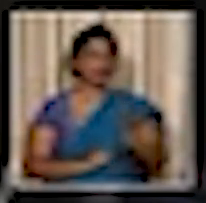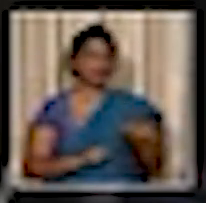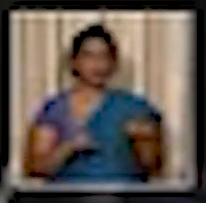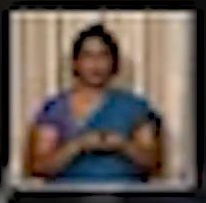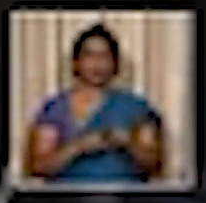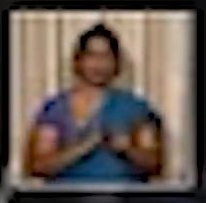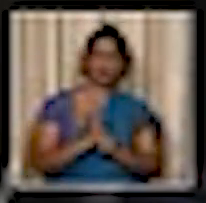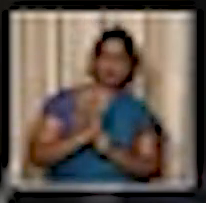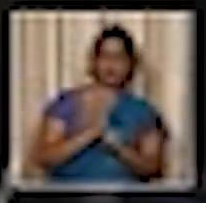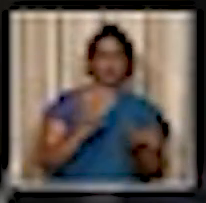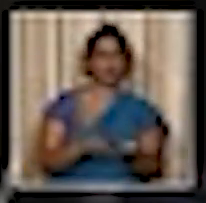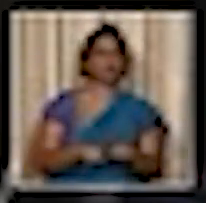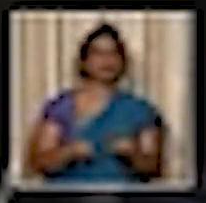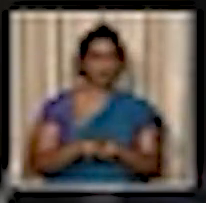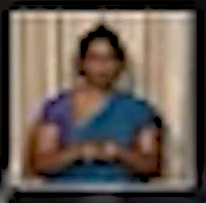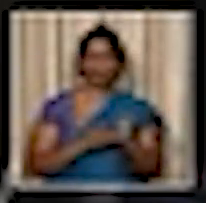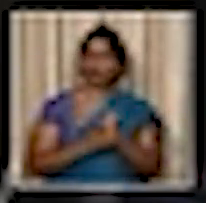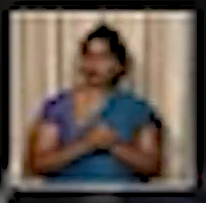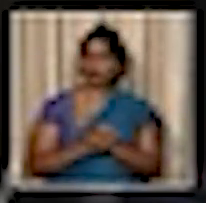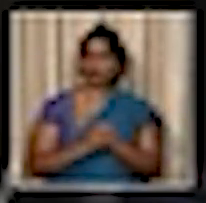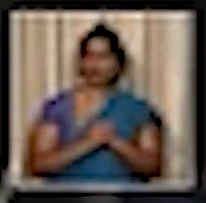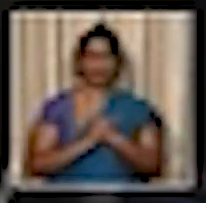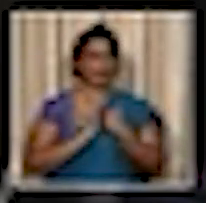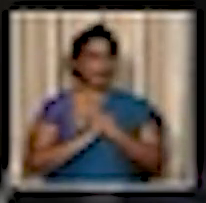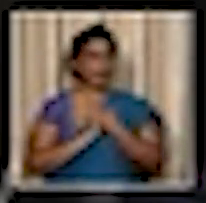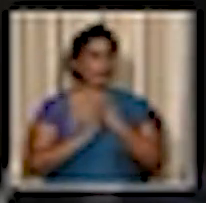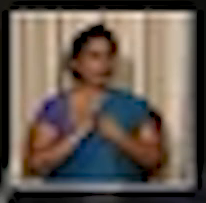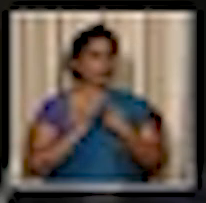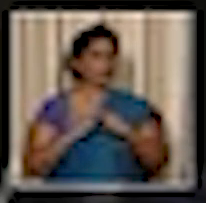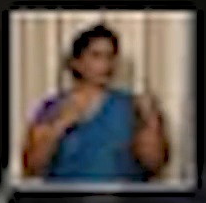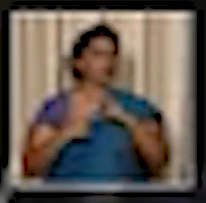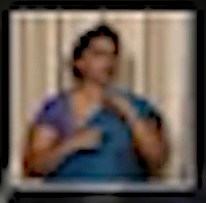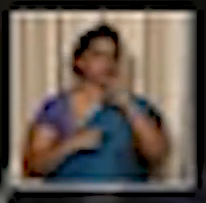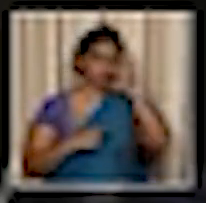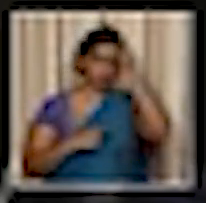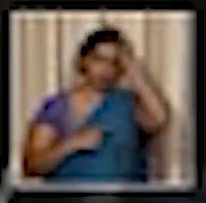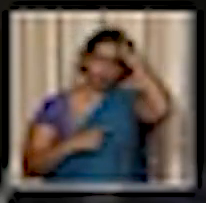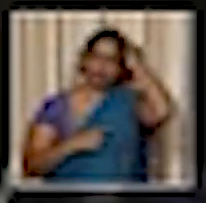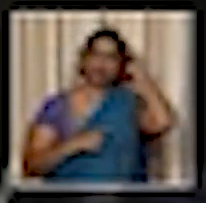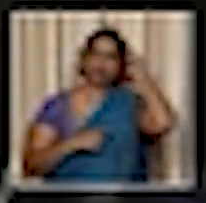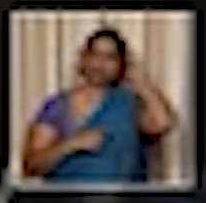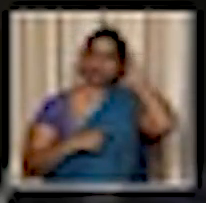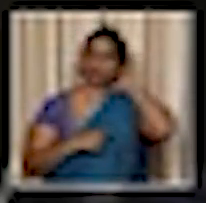නොව චණ්ඩියෙකු ලෙසින් මුළුමනින්ම යුත්තේ අපගමනය වන ලෙස බව සඳහන් කොට ඇත.